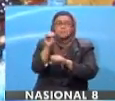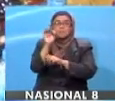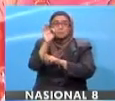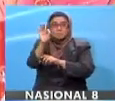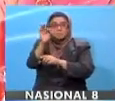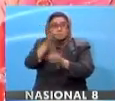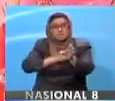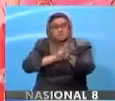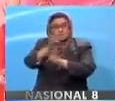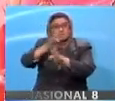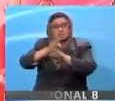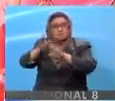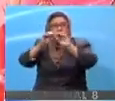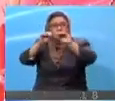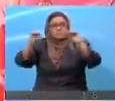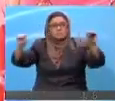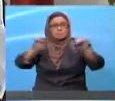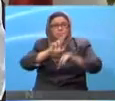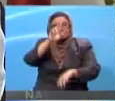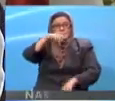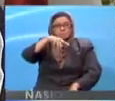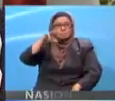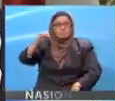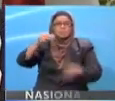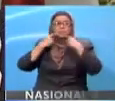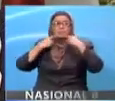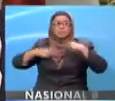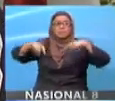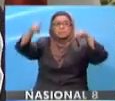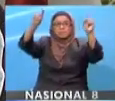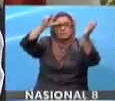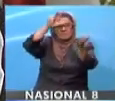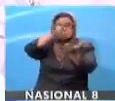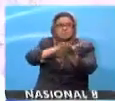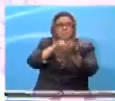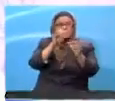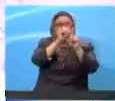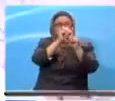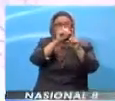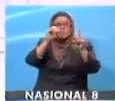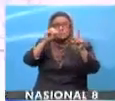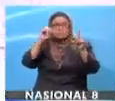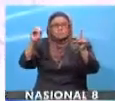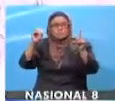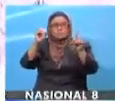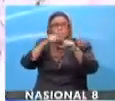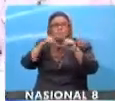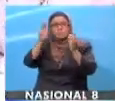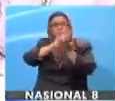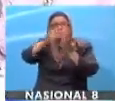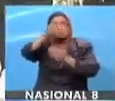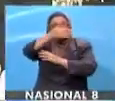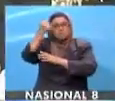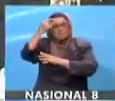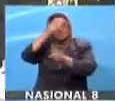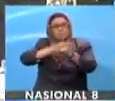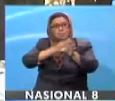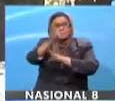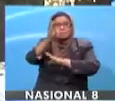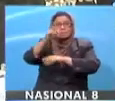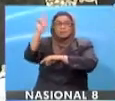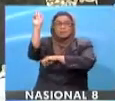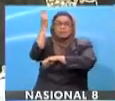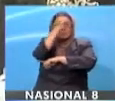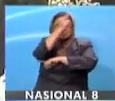pengajaran, UPM berjaya mengekalkan prestasi 100 universiti terbaik dunia dalam bidang pertanian dan perhutanan.